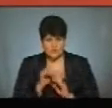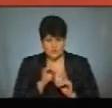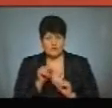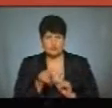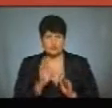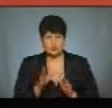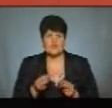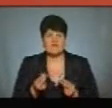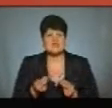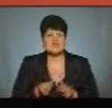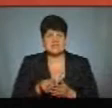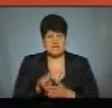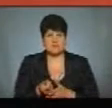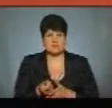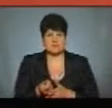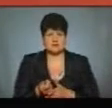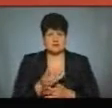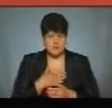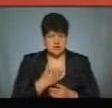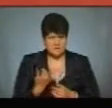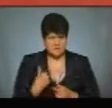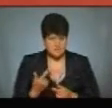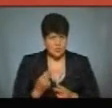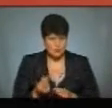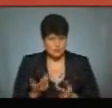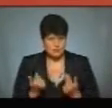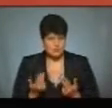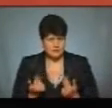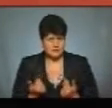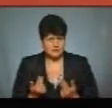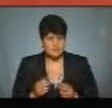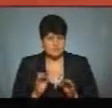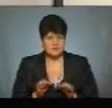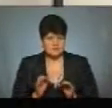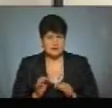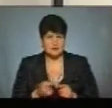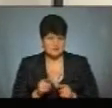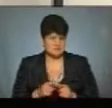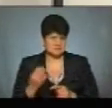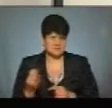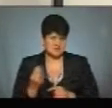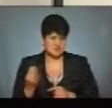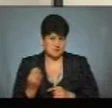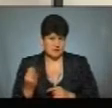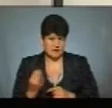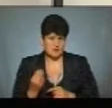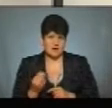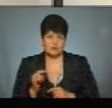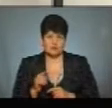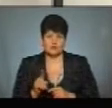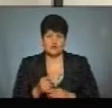Верховну Раду, вони будуть фінансуватися за наші з вами кошти, правильно? Так, і це саме насправді цікаво, тому що